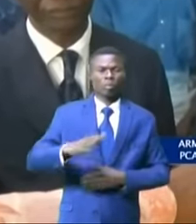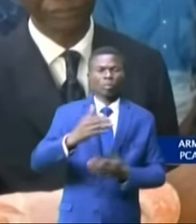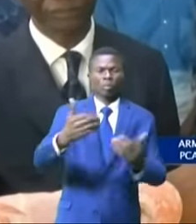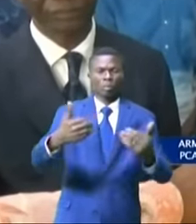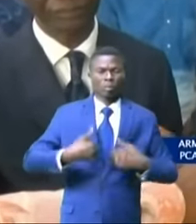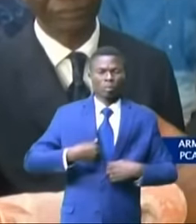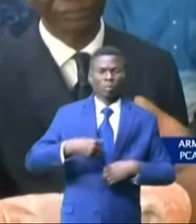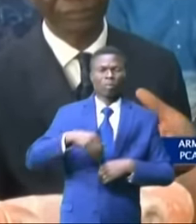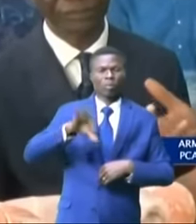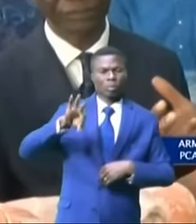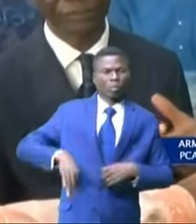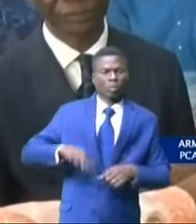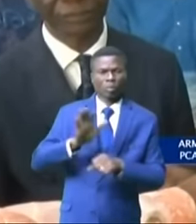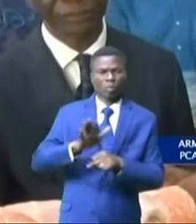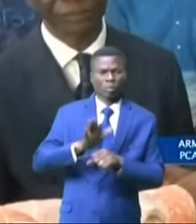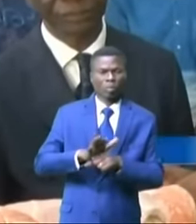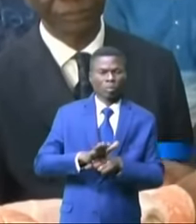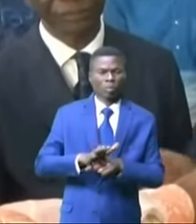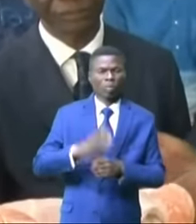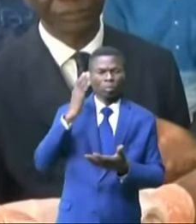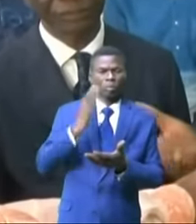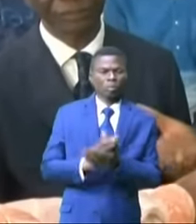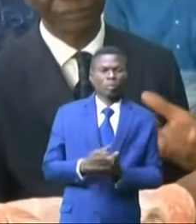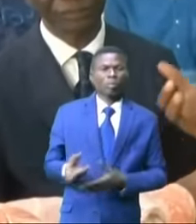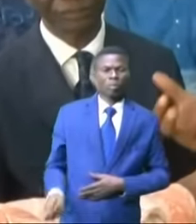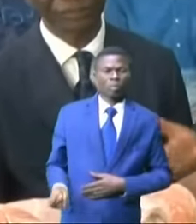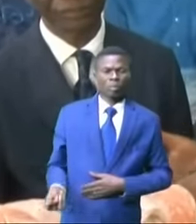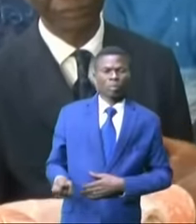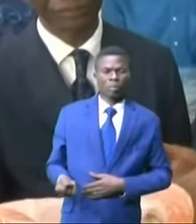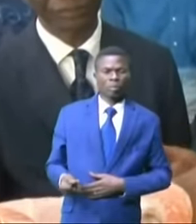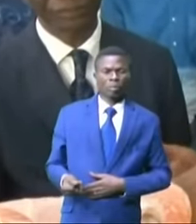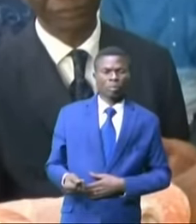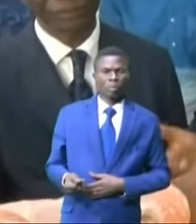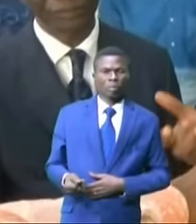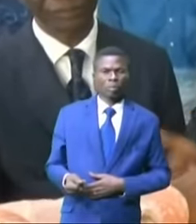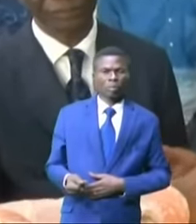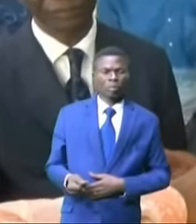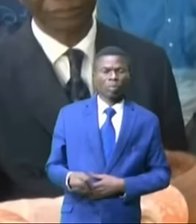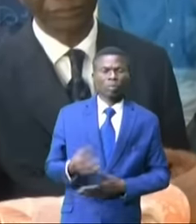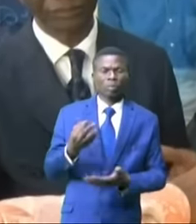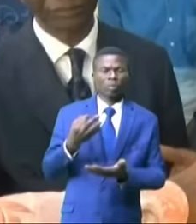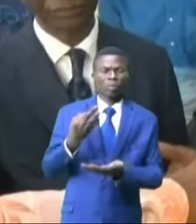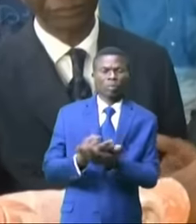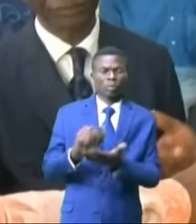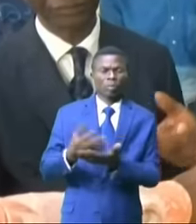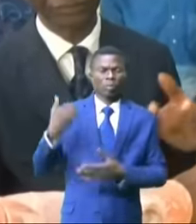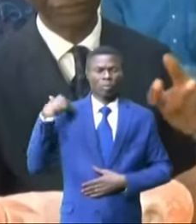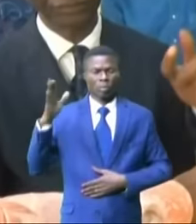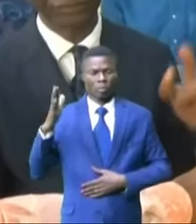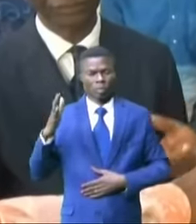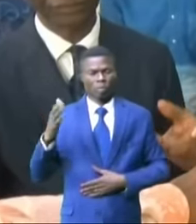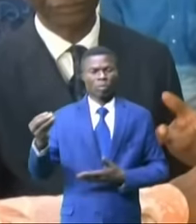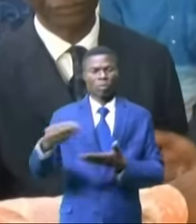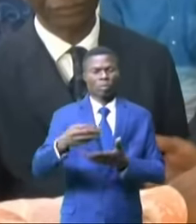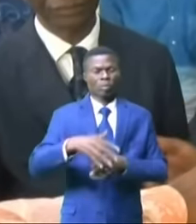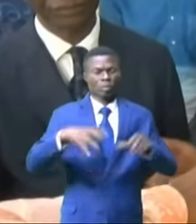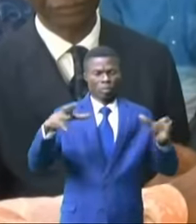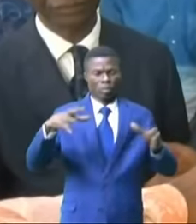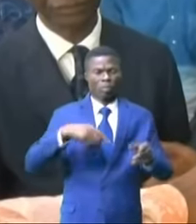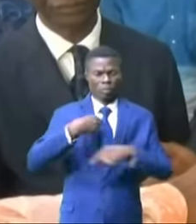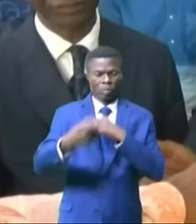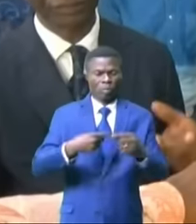niveaux. Il y a d'abord la lutte contre la corruption, il y a la rationalisation des finances publiques, parce que quand on passe un